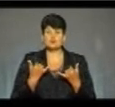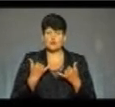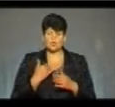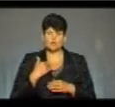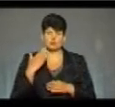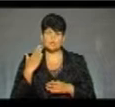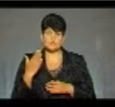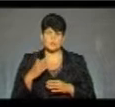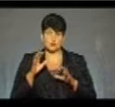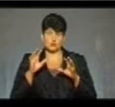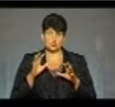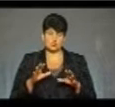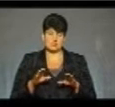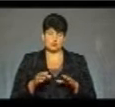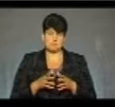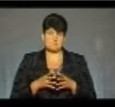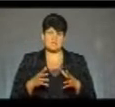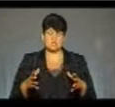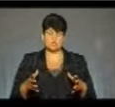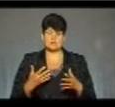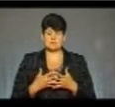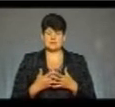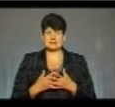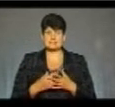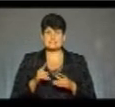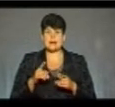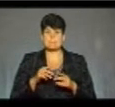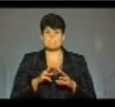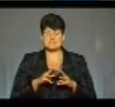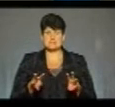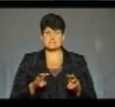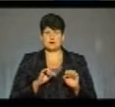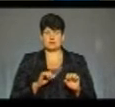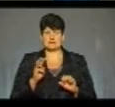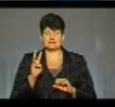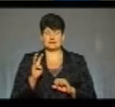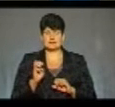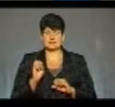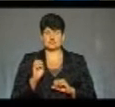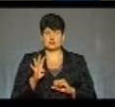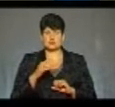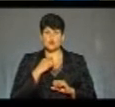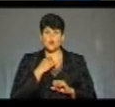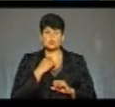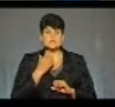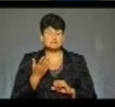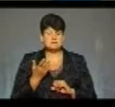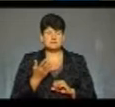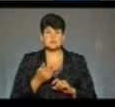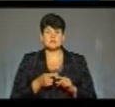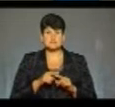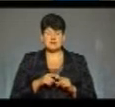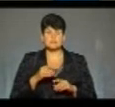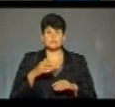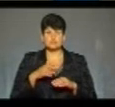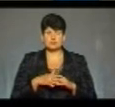голосували конституційною більшістю, ну, зокрема, за міністра оборони, наприклад, 314 голосів. Так? Тобто ми бачимо, що не